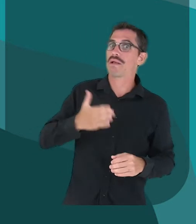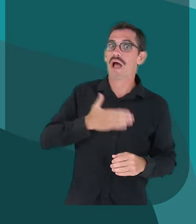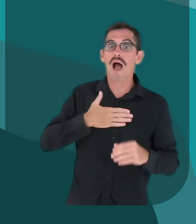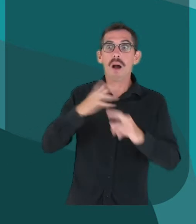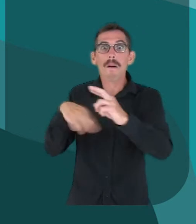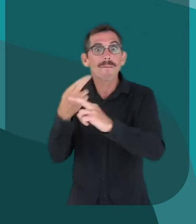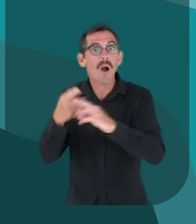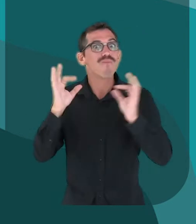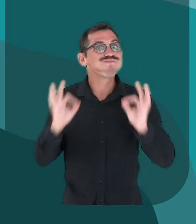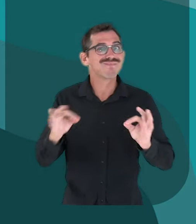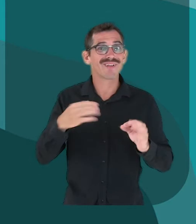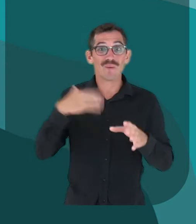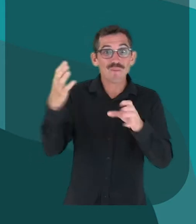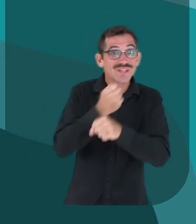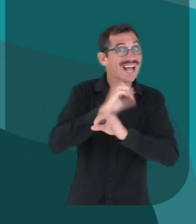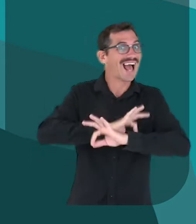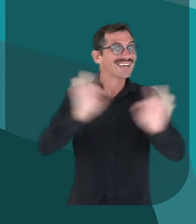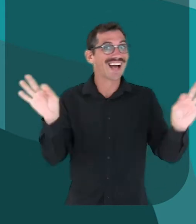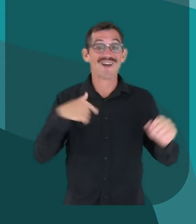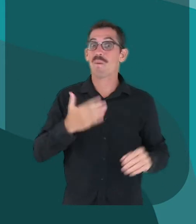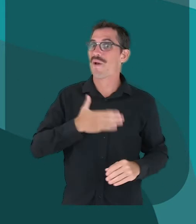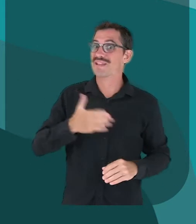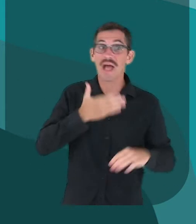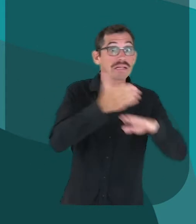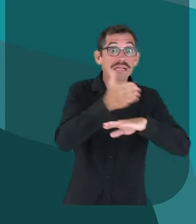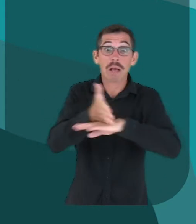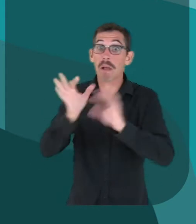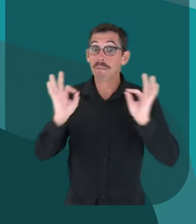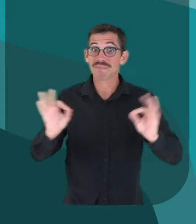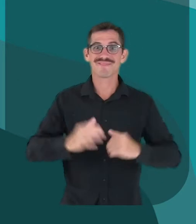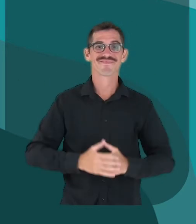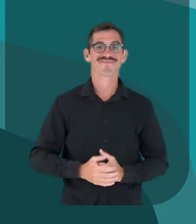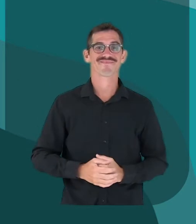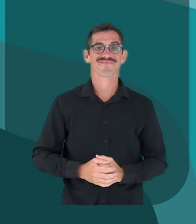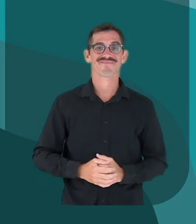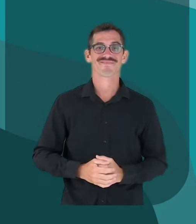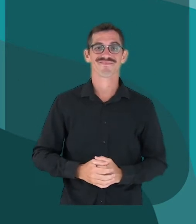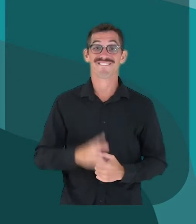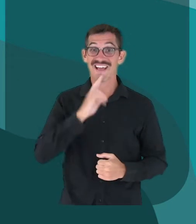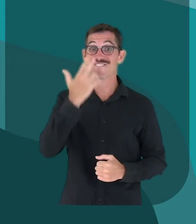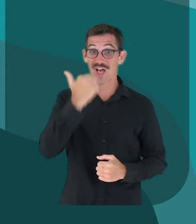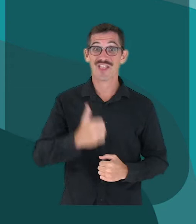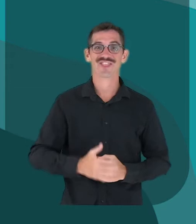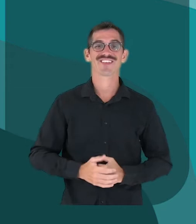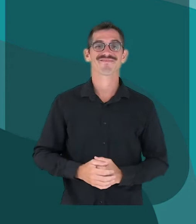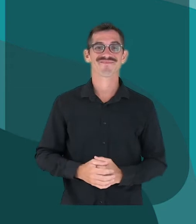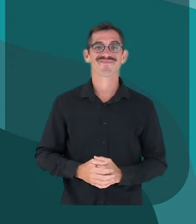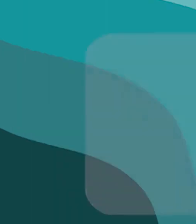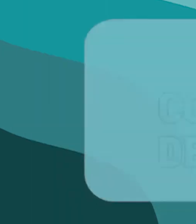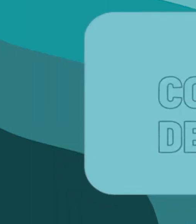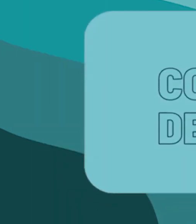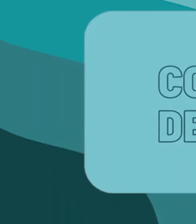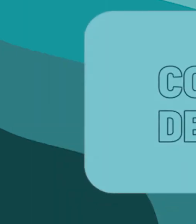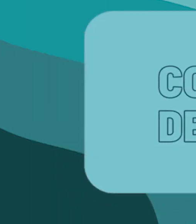Je suis vraiment content des résultats. Je performe vraiment bien avec, puis je suis content d'avoir accès à ça. C'est vraiment le